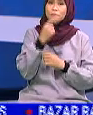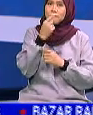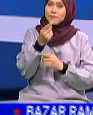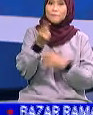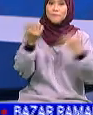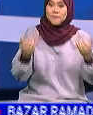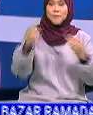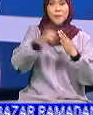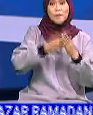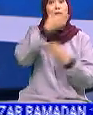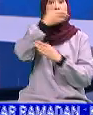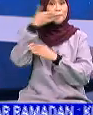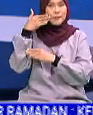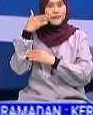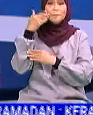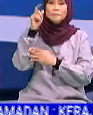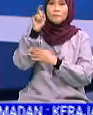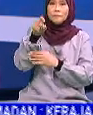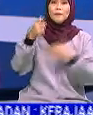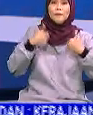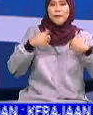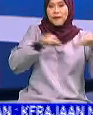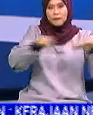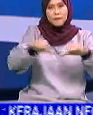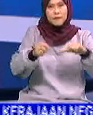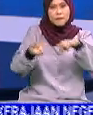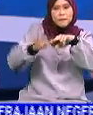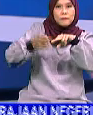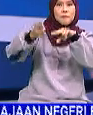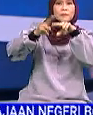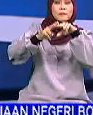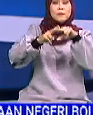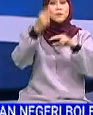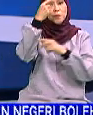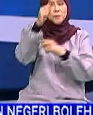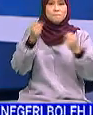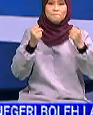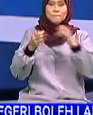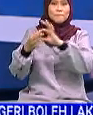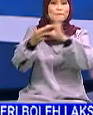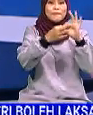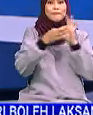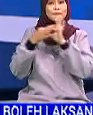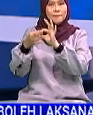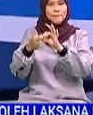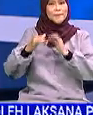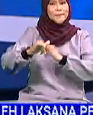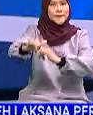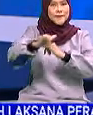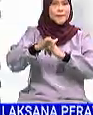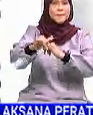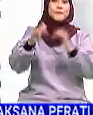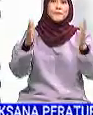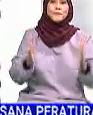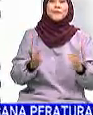bulan Mulia ini dengan pelbagai pengisian bermakna dan menggantikan ibadah serta memperkokoh ukhuwah sesama instan menerusi